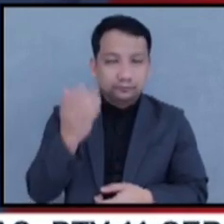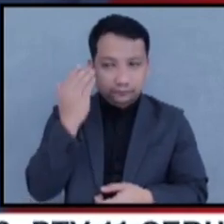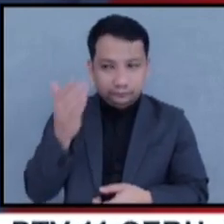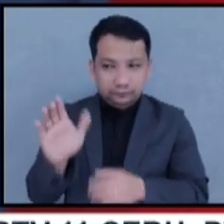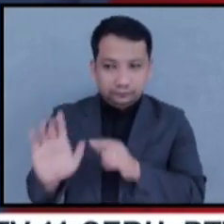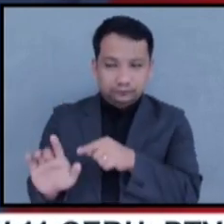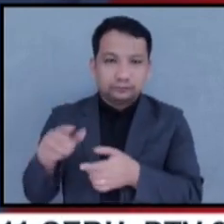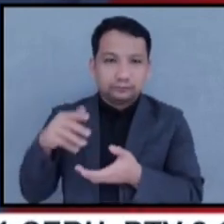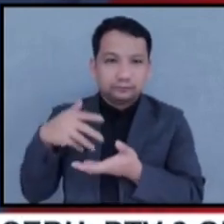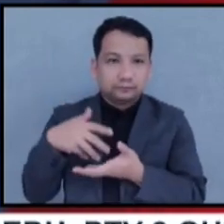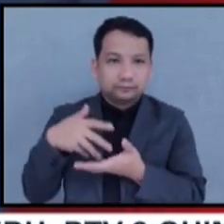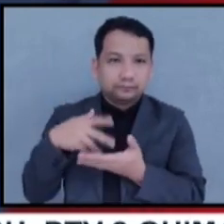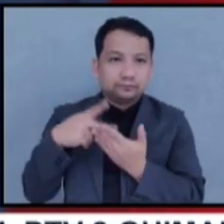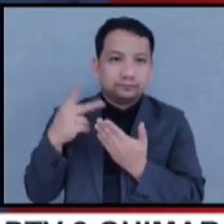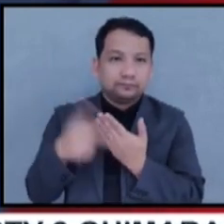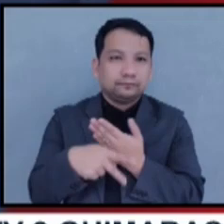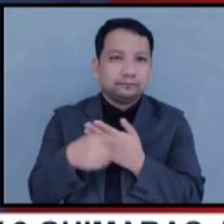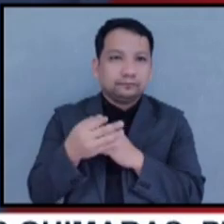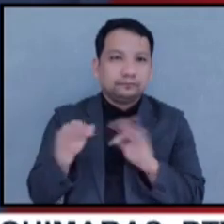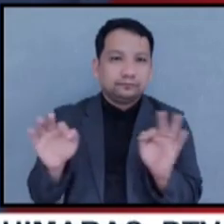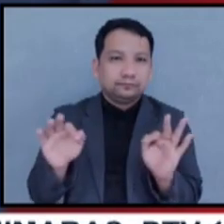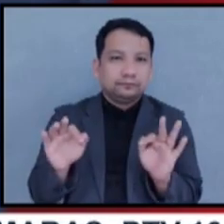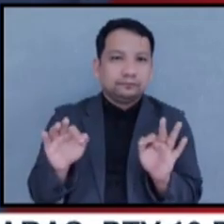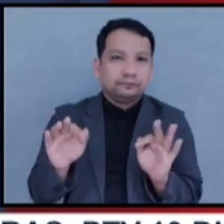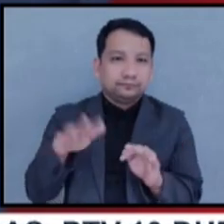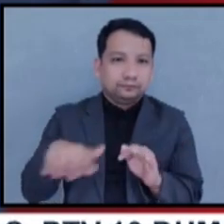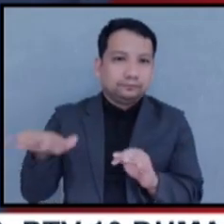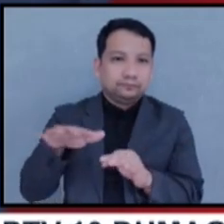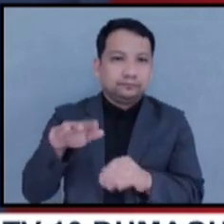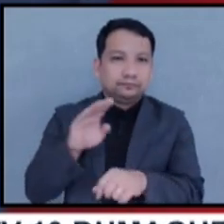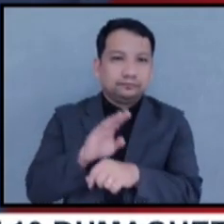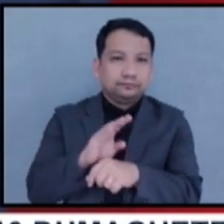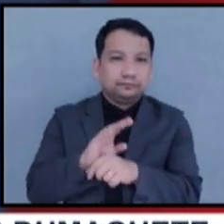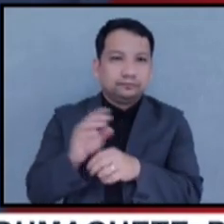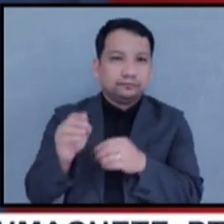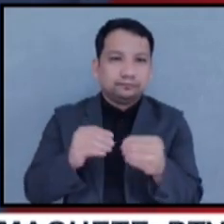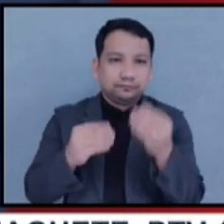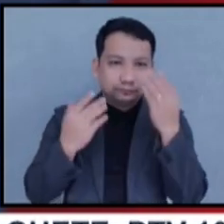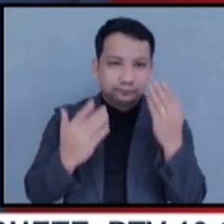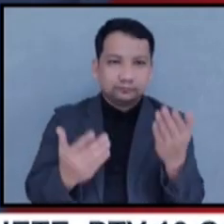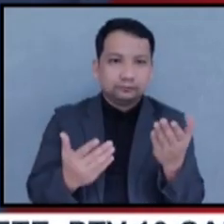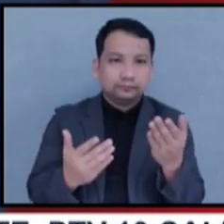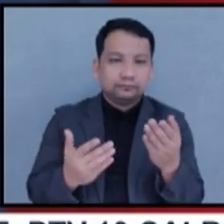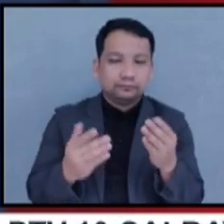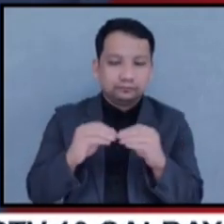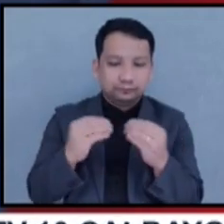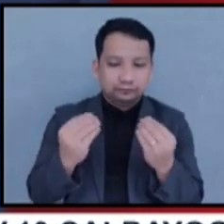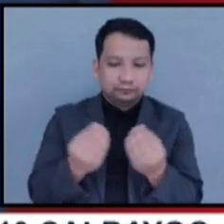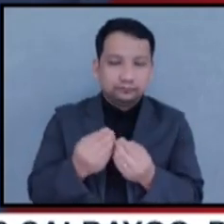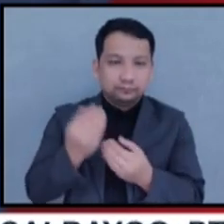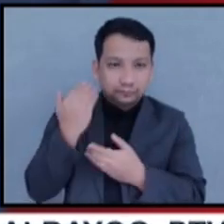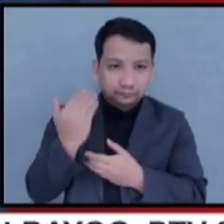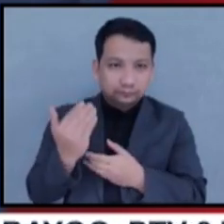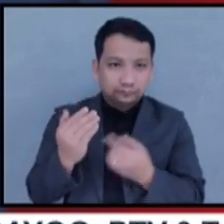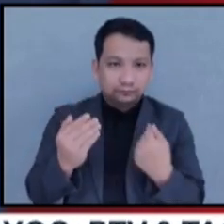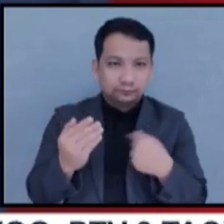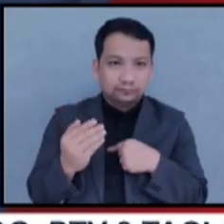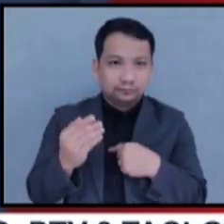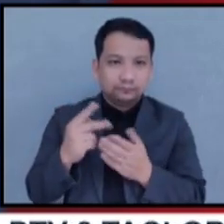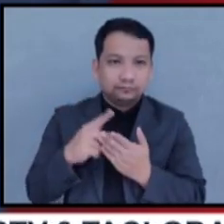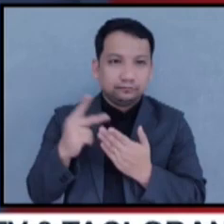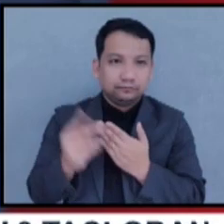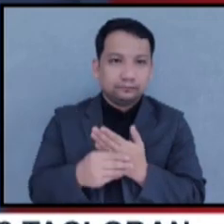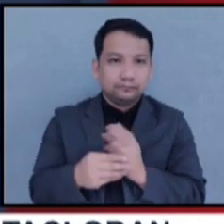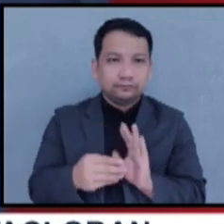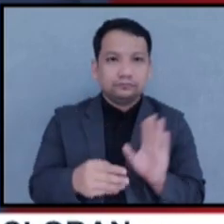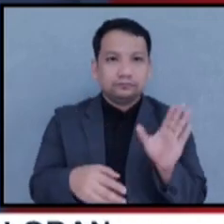siyang a master program for free. So lahat po ng business operations, management, organization, kinukover po ng programa na